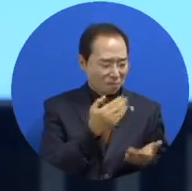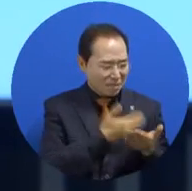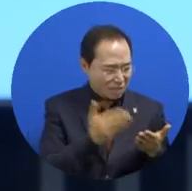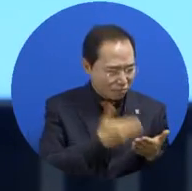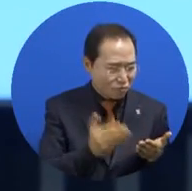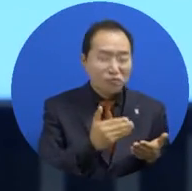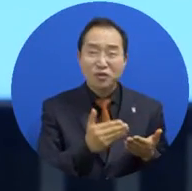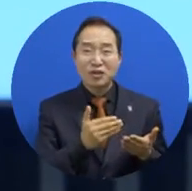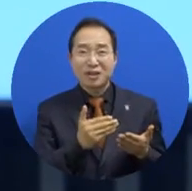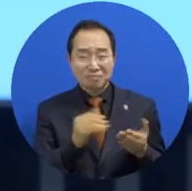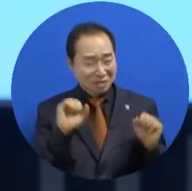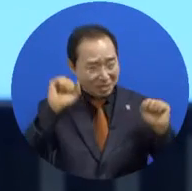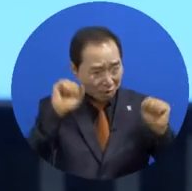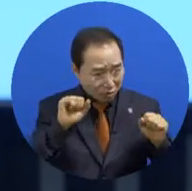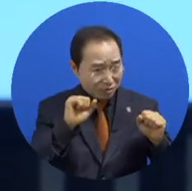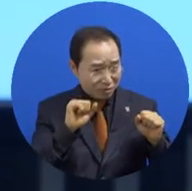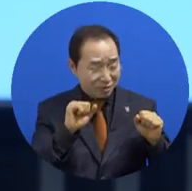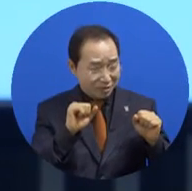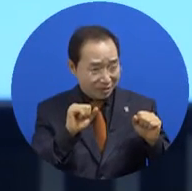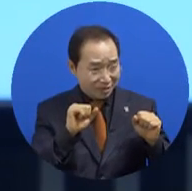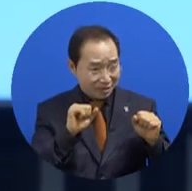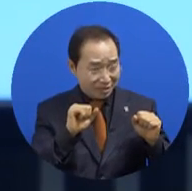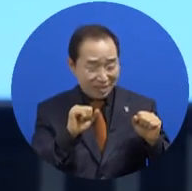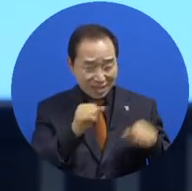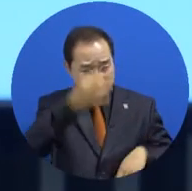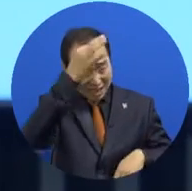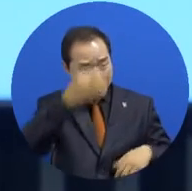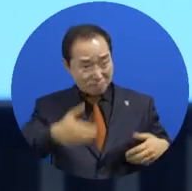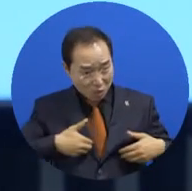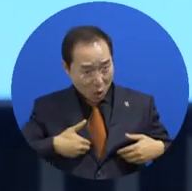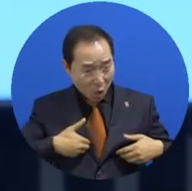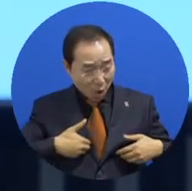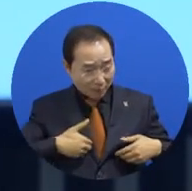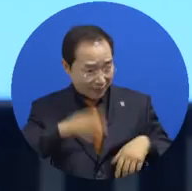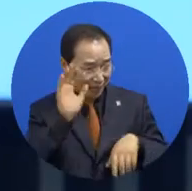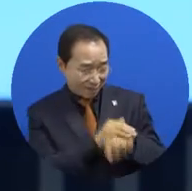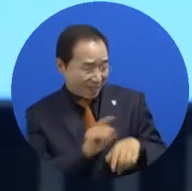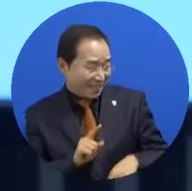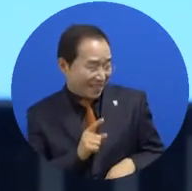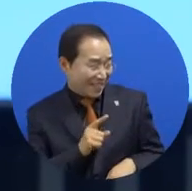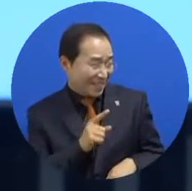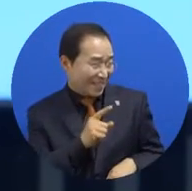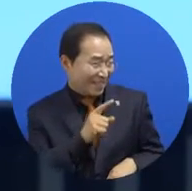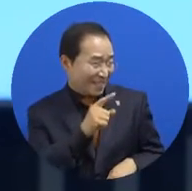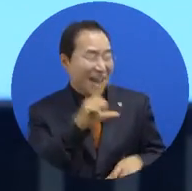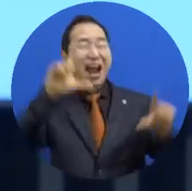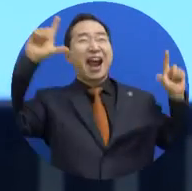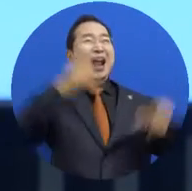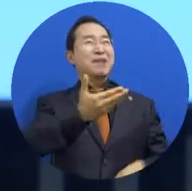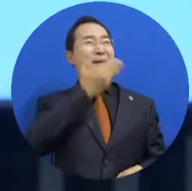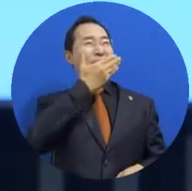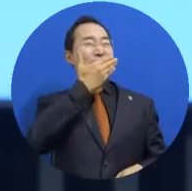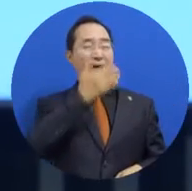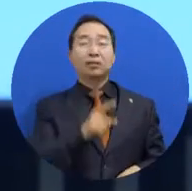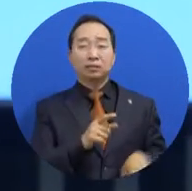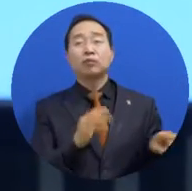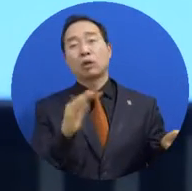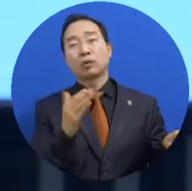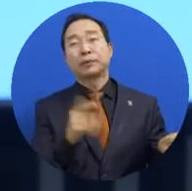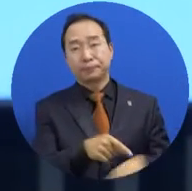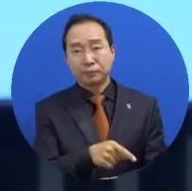재능을 이제 미술, 그다음에 뭐 스포츠 이렇게 재능을 필요로 하는 데는 나중에 내가 스타가 될 거야